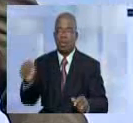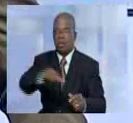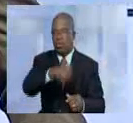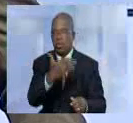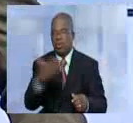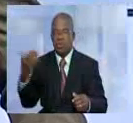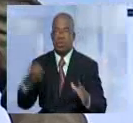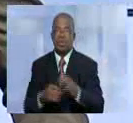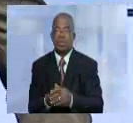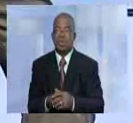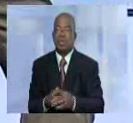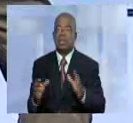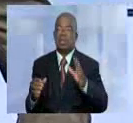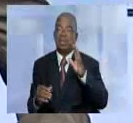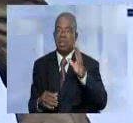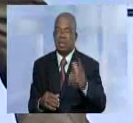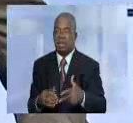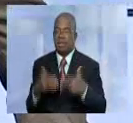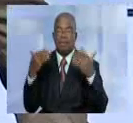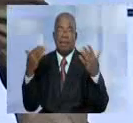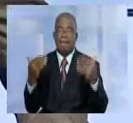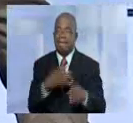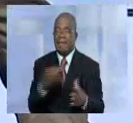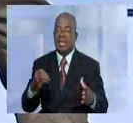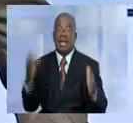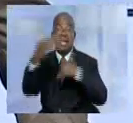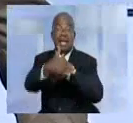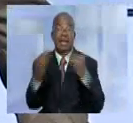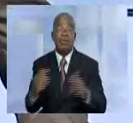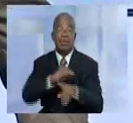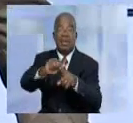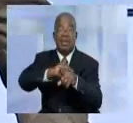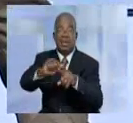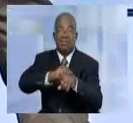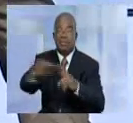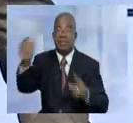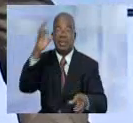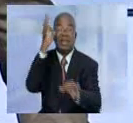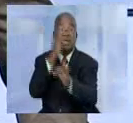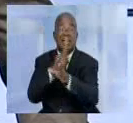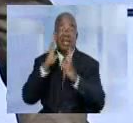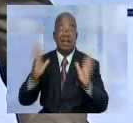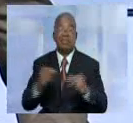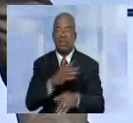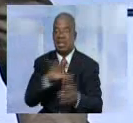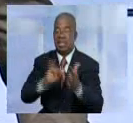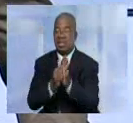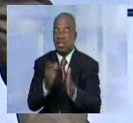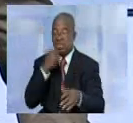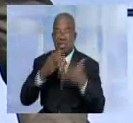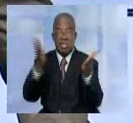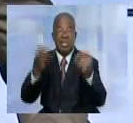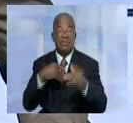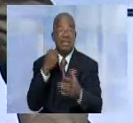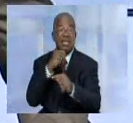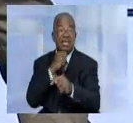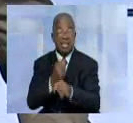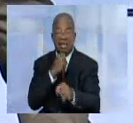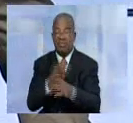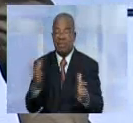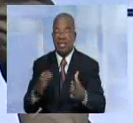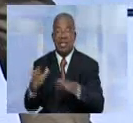chose, l'agence de formation professionnelle AGFOP vient d'organiser une formation sur la gestion du budget. Cette